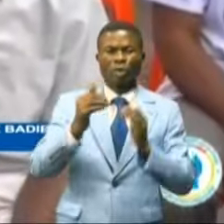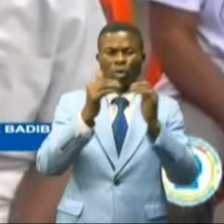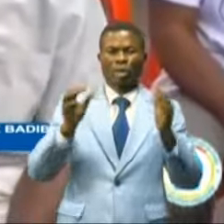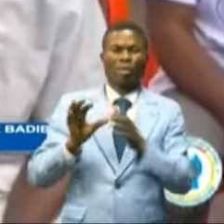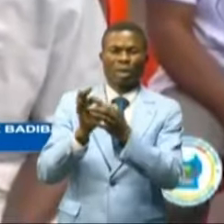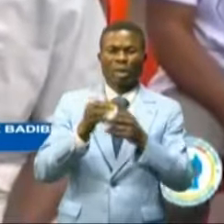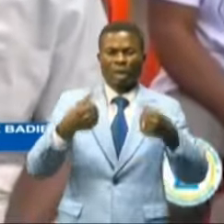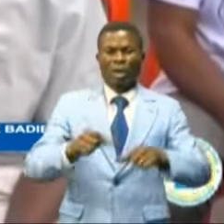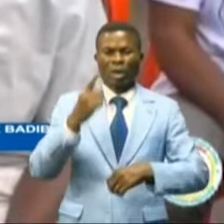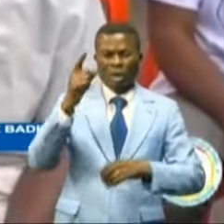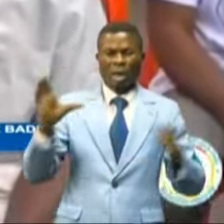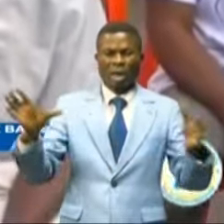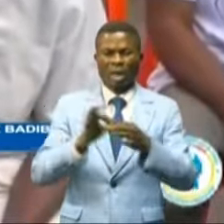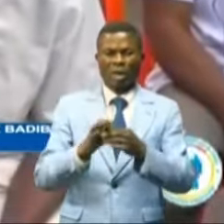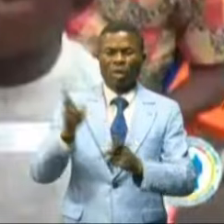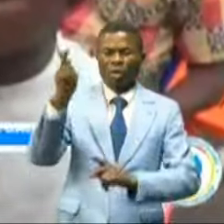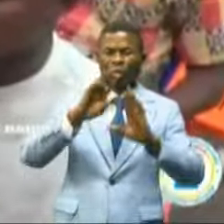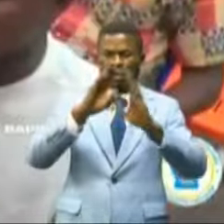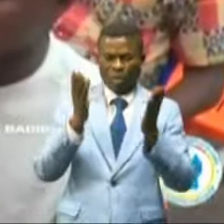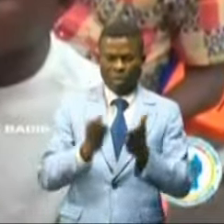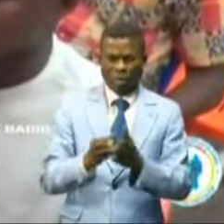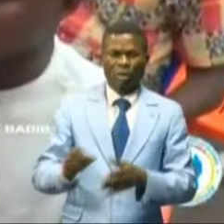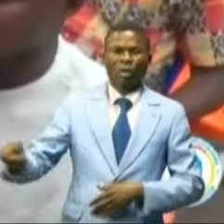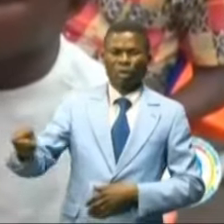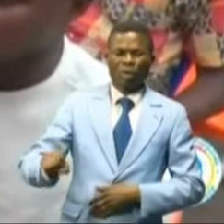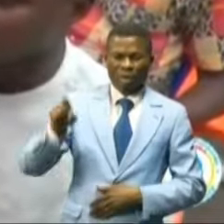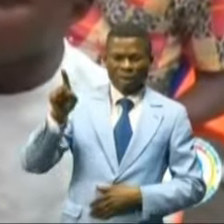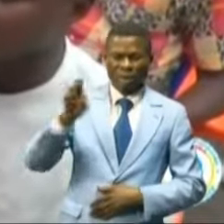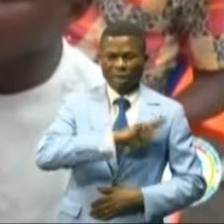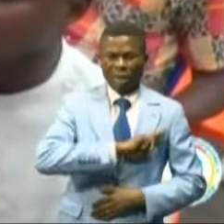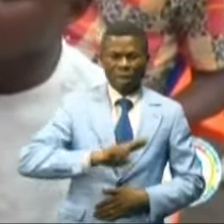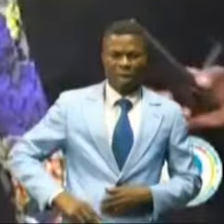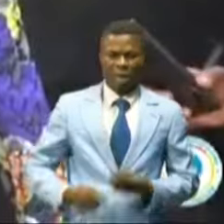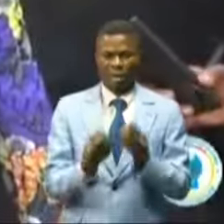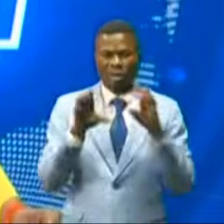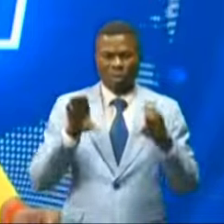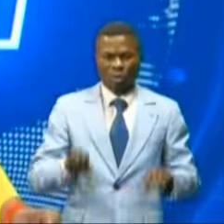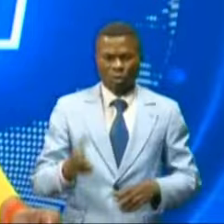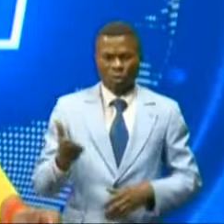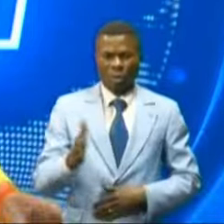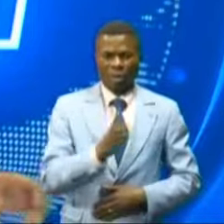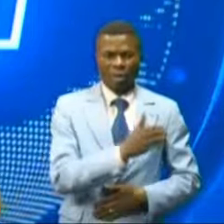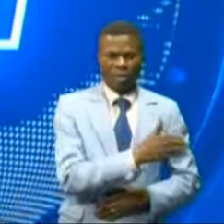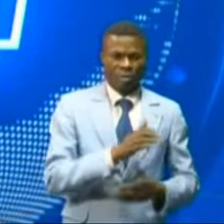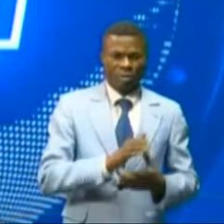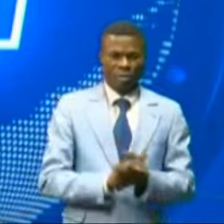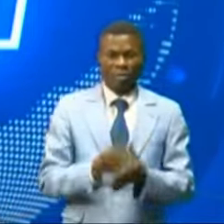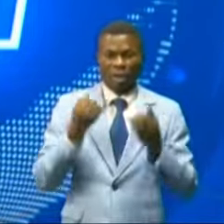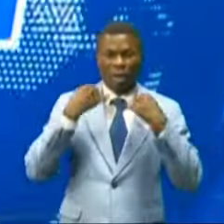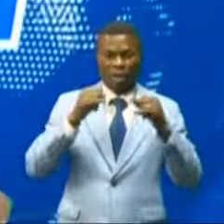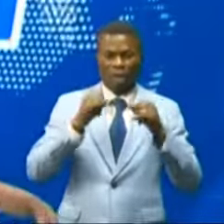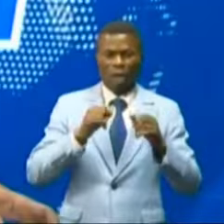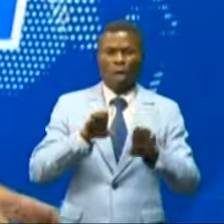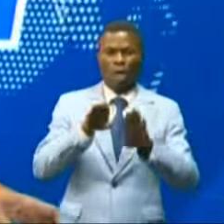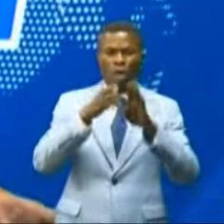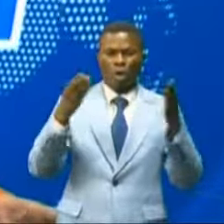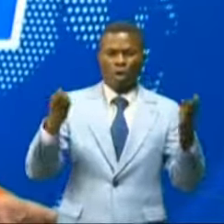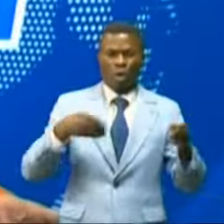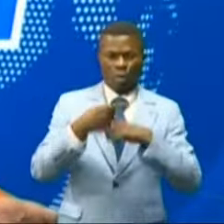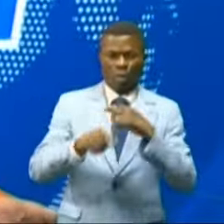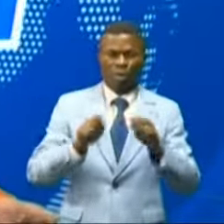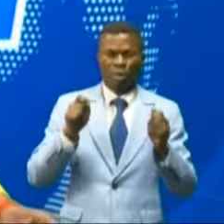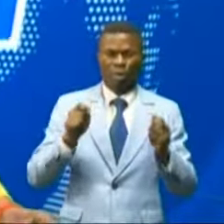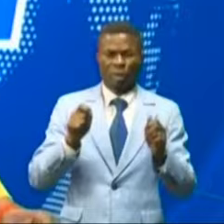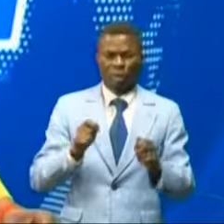d'unité et de cohésion à la population de cette partie de la République démocratique du Congo. Comme annoncé à l'ouverture de ce